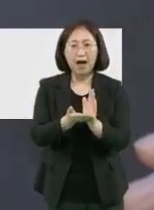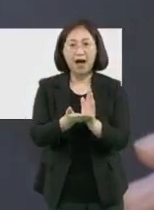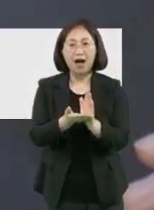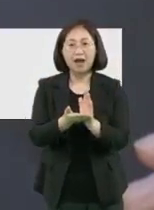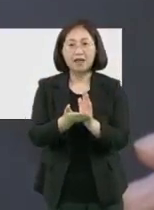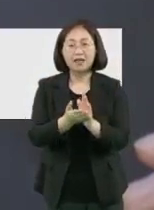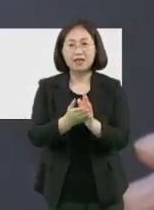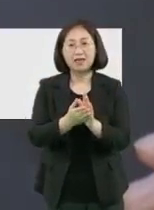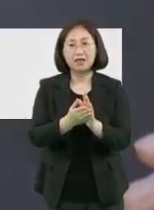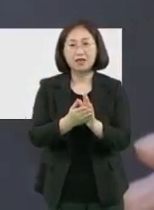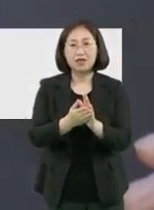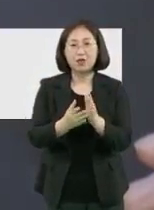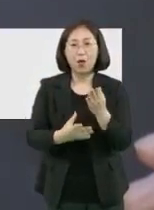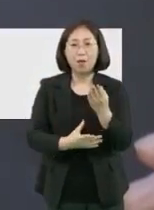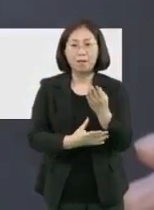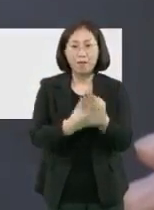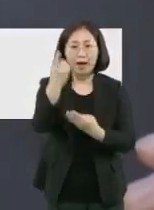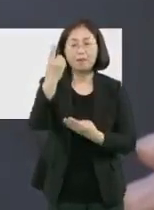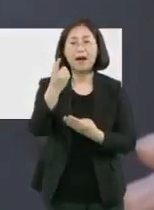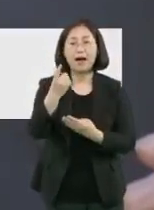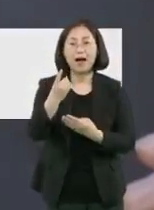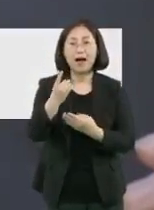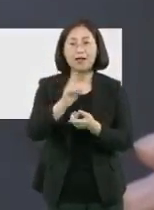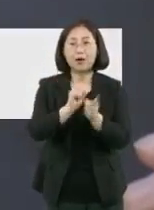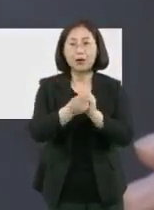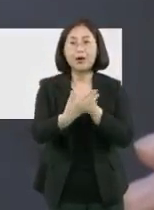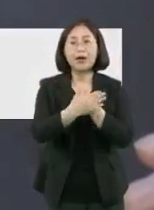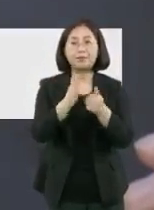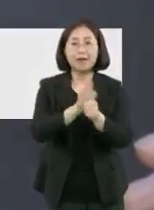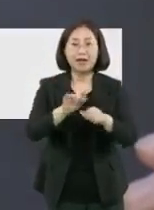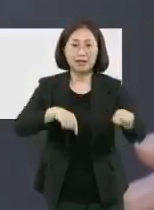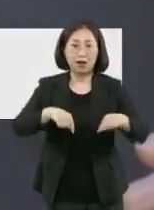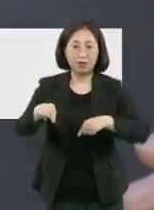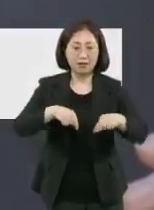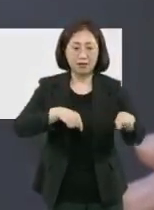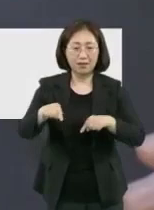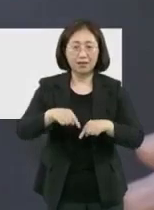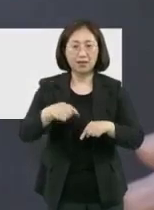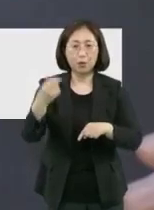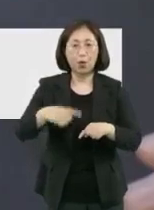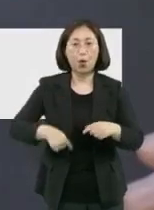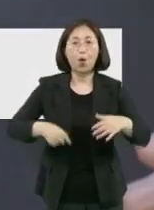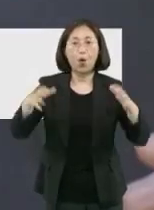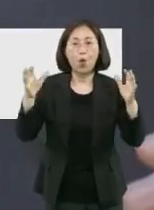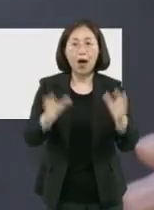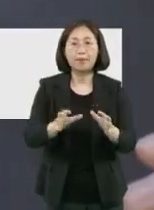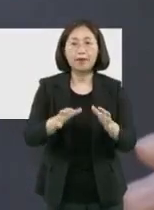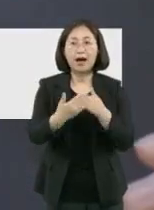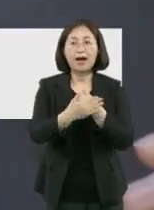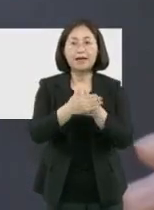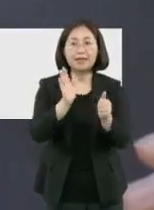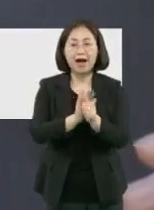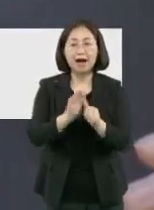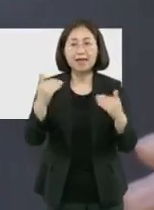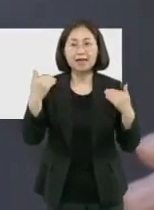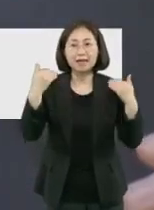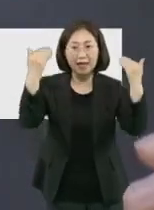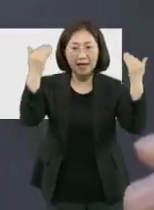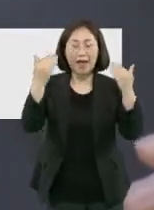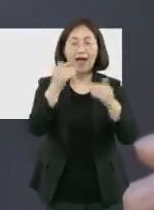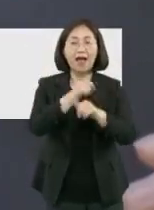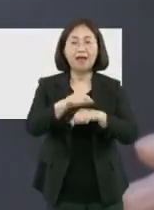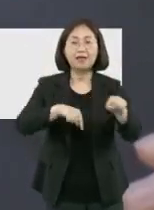초월한 협치와 상생의 정치 그리고 화합과 상생의